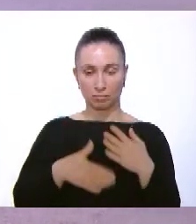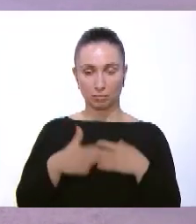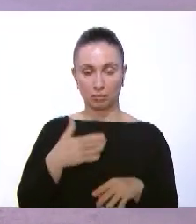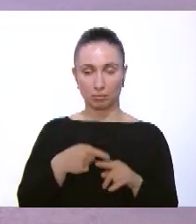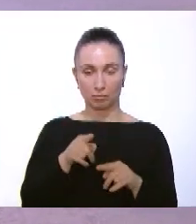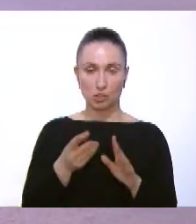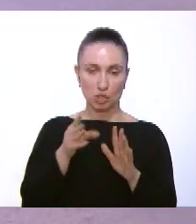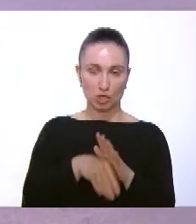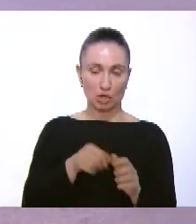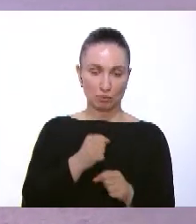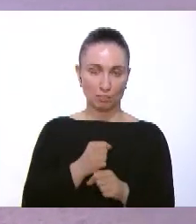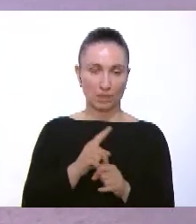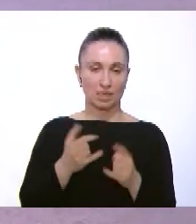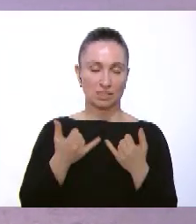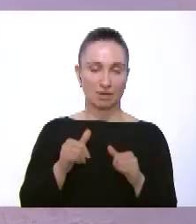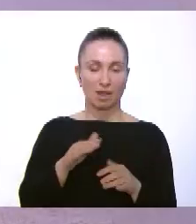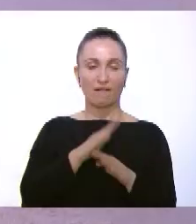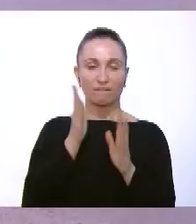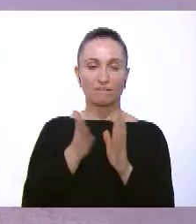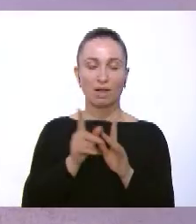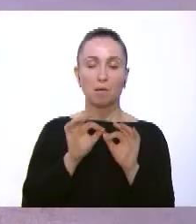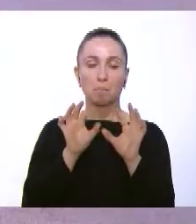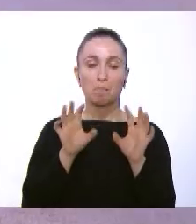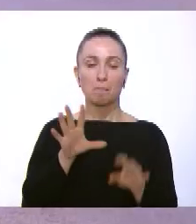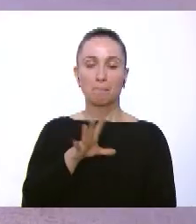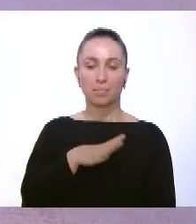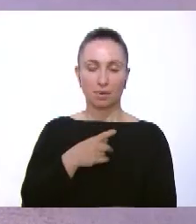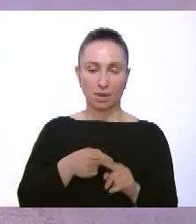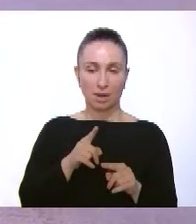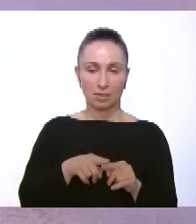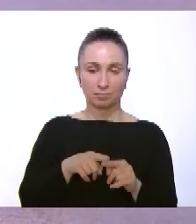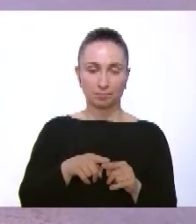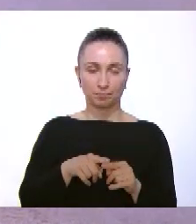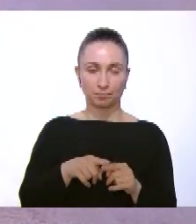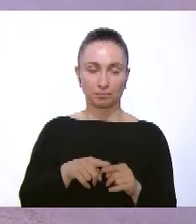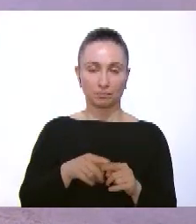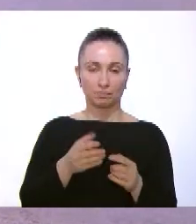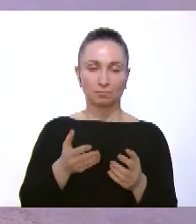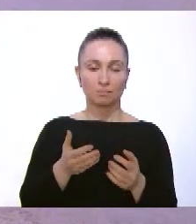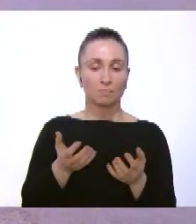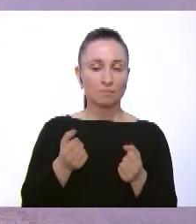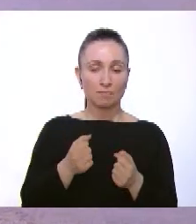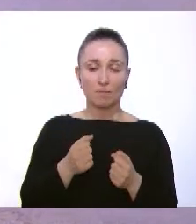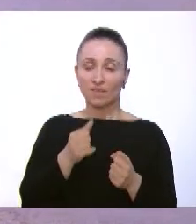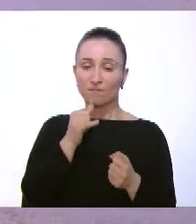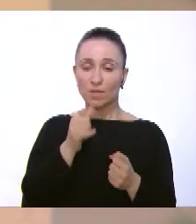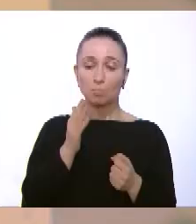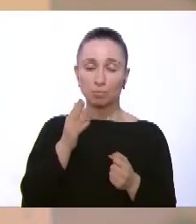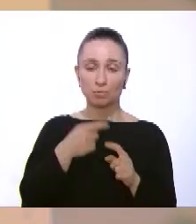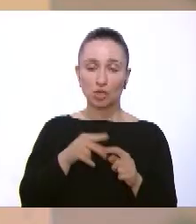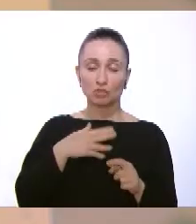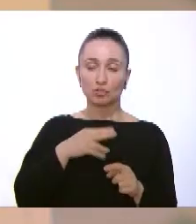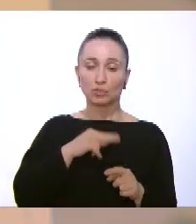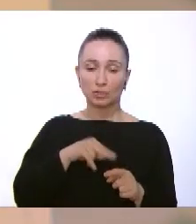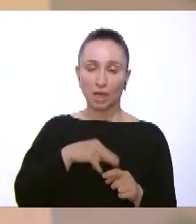აქ ჩართულობის. რა საკვირველია ყველაფერი ის რაც ჩამოვთვალე, ეს მიუღწეველი იქნებოდა თუ არა ჩვენი თანამშრომლების, ჩვენი